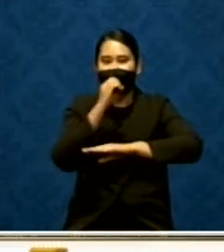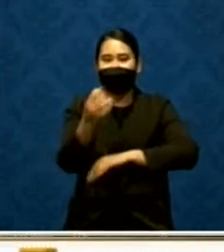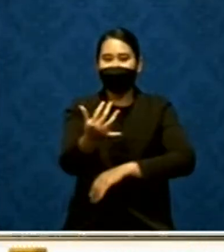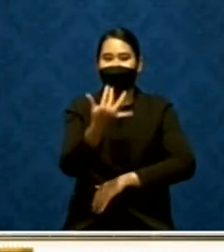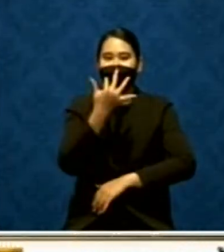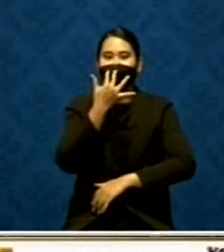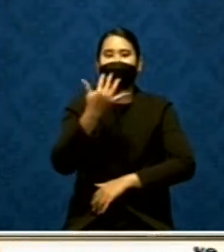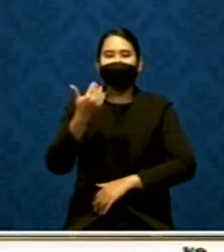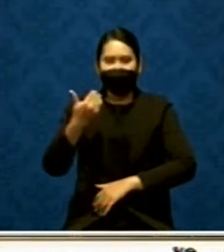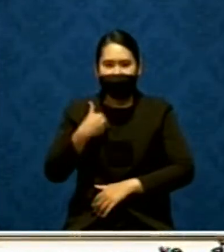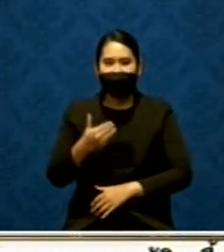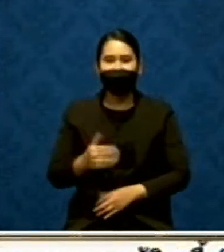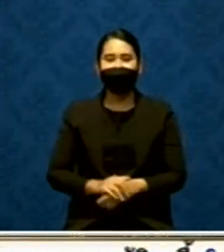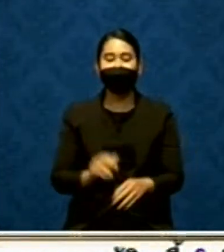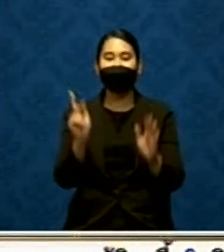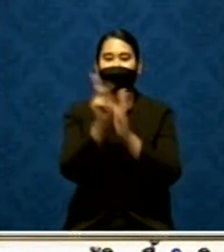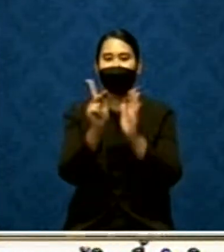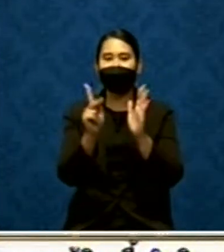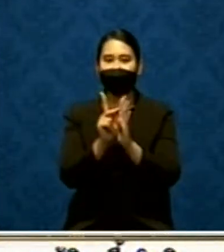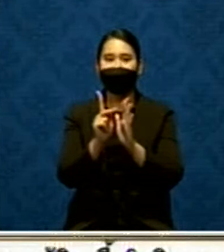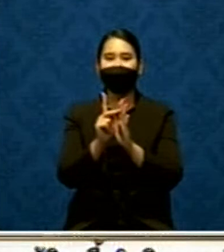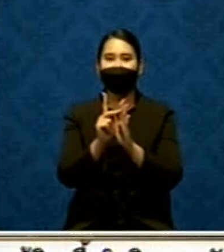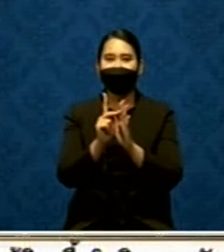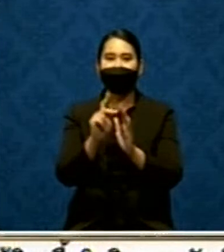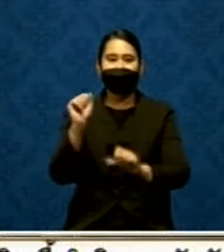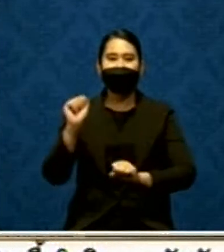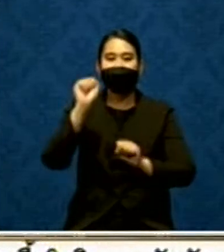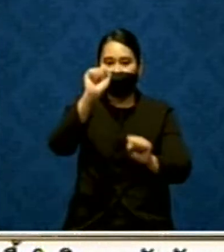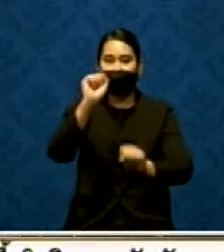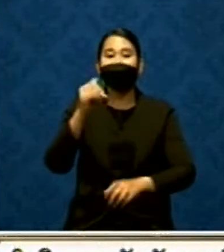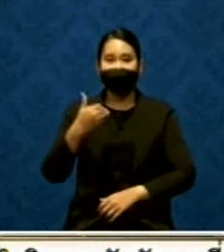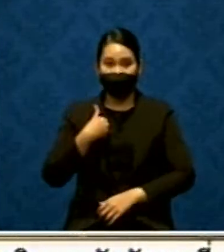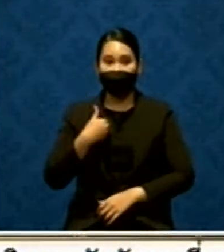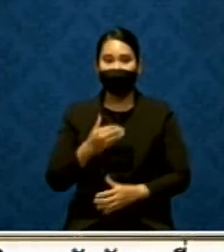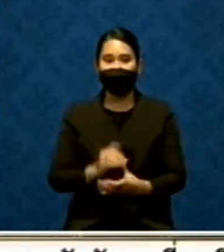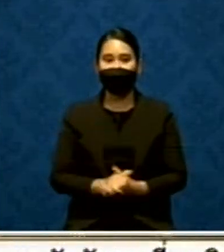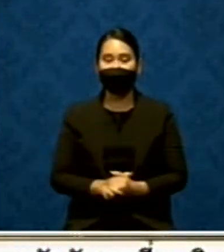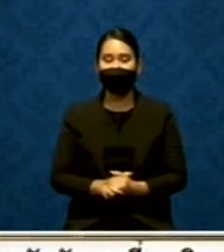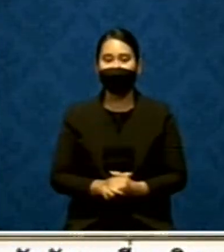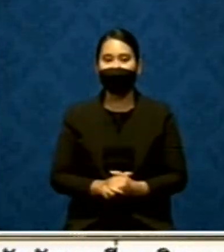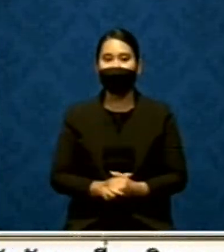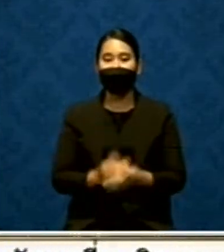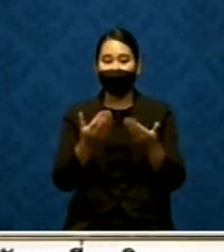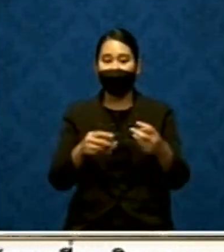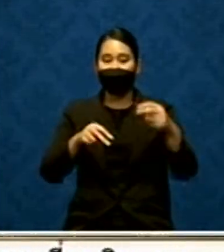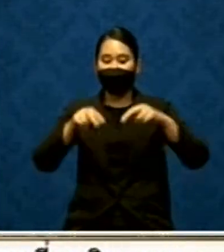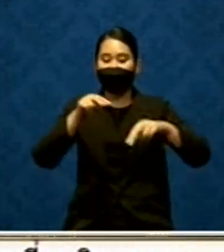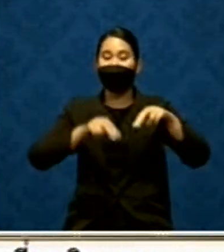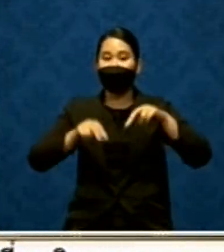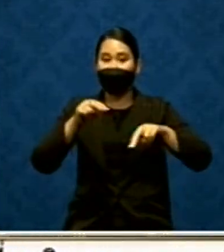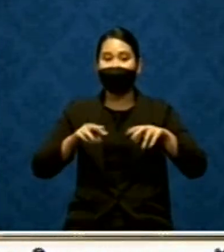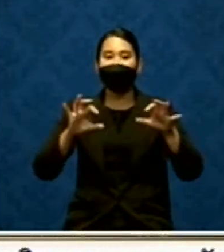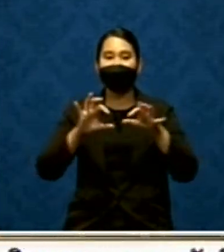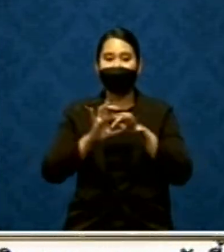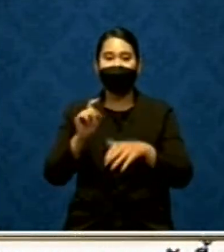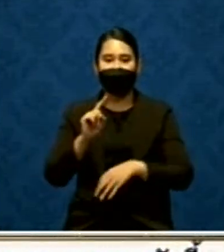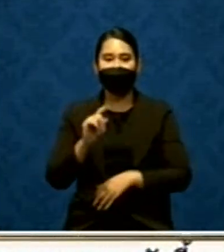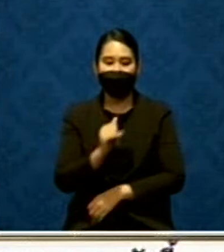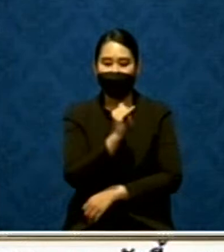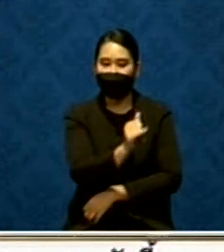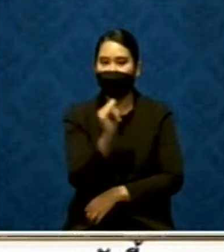ประธานครับท่านออกกฎหมายควบคุมในที่สาธารณะหรือยังแล้วท่านควบคุมในเรื่องของการเข้าไปตรวจต